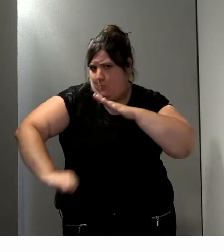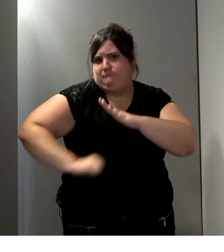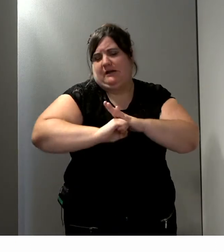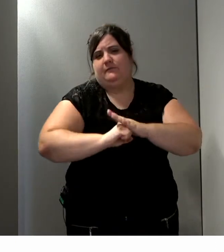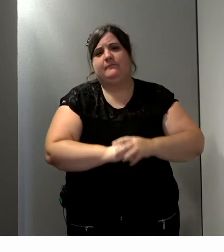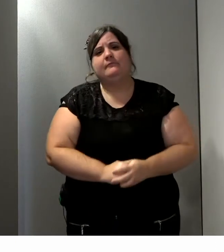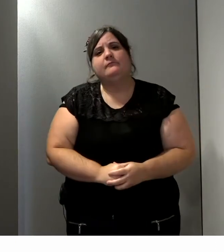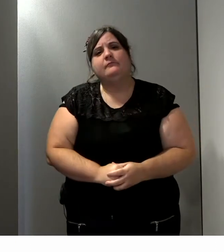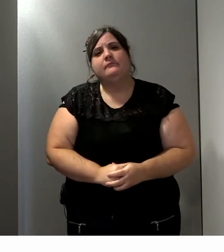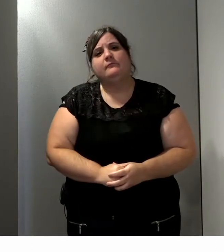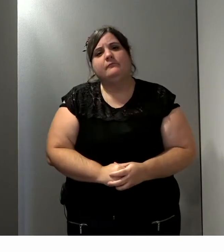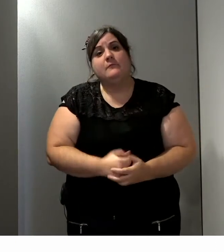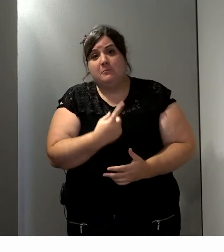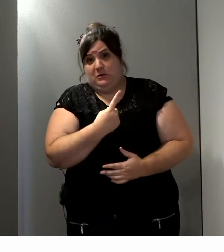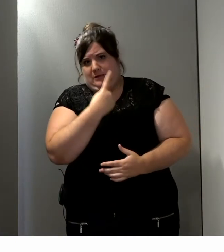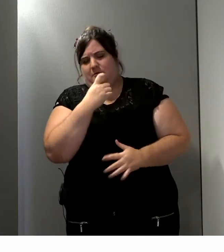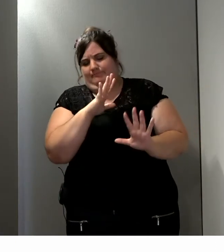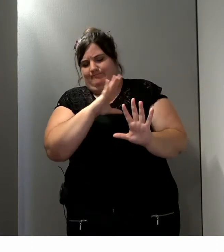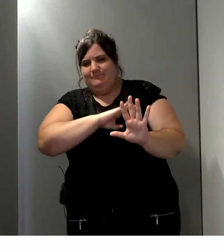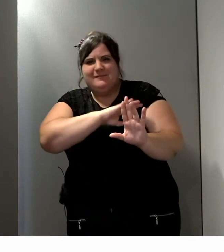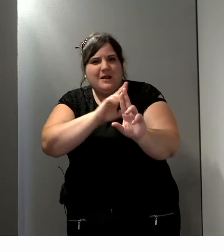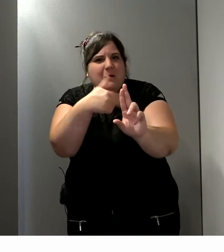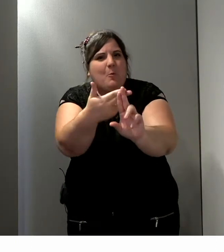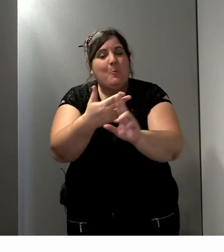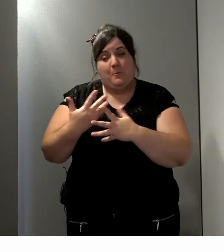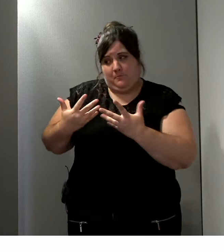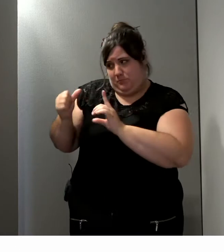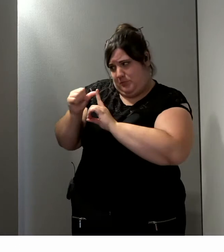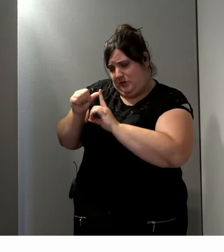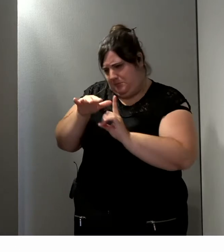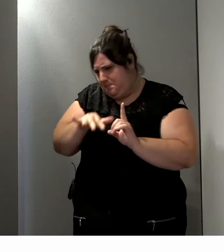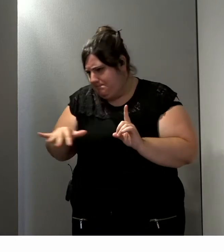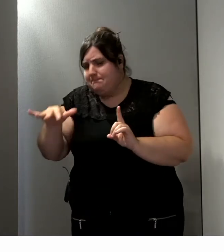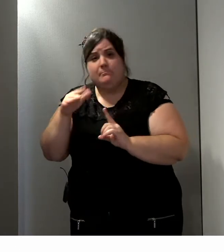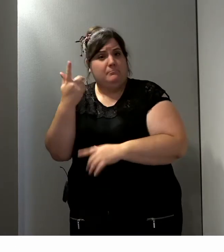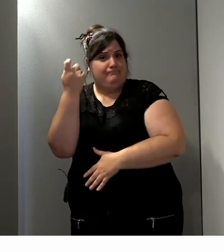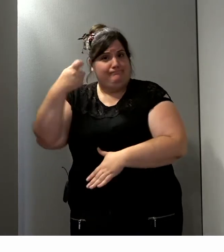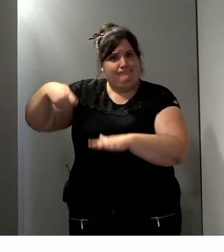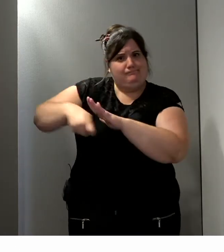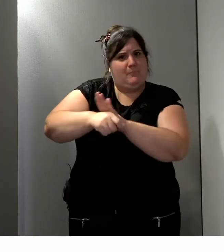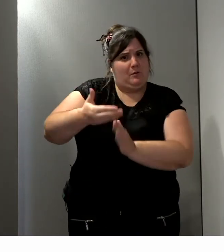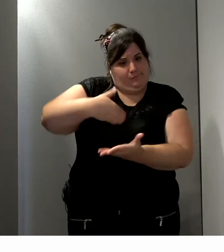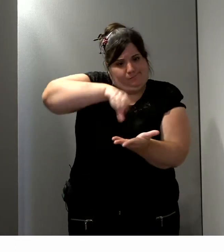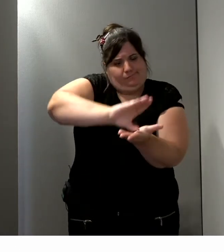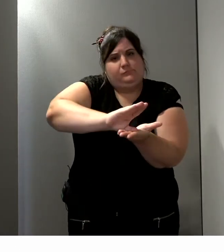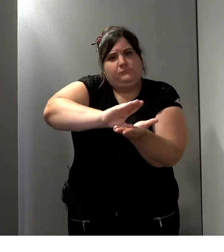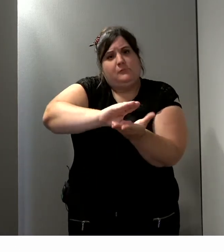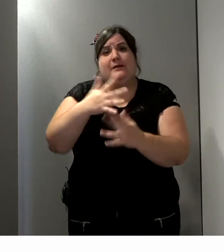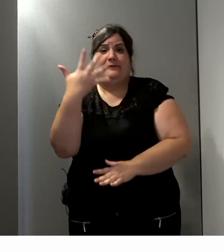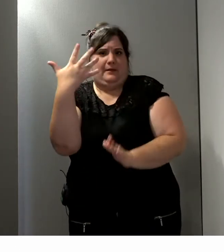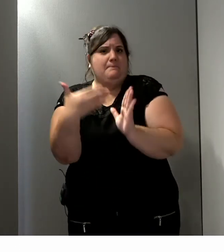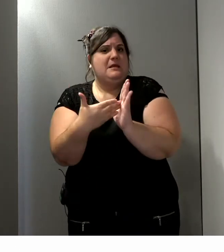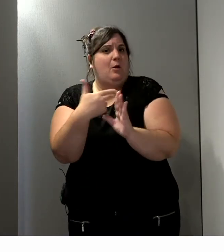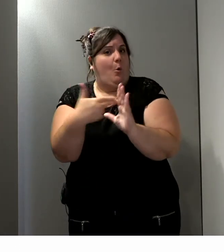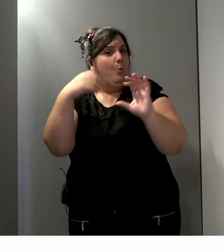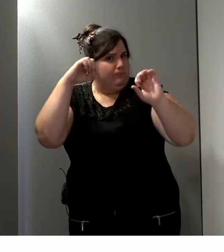votre question, nous, ce qu'on constate sur les créations qui sont financées par la GFIP, puisque nous avons une aide à la création d'activités qui représente 5 000